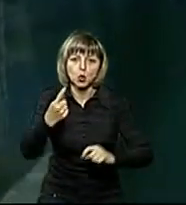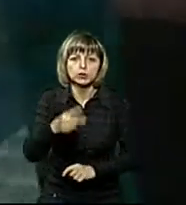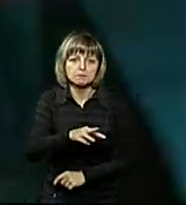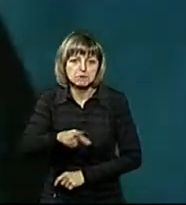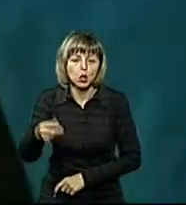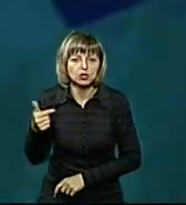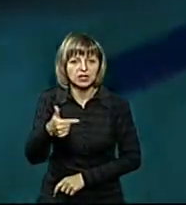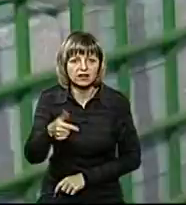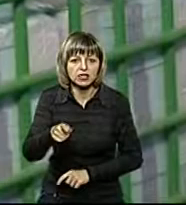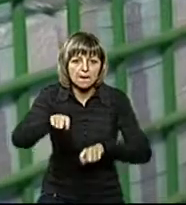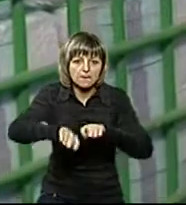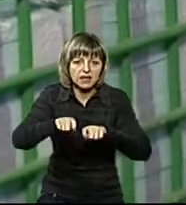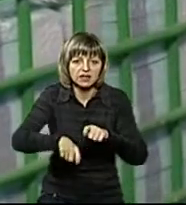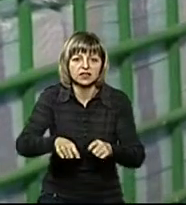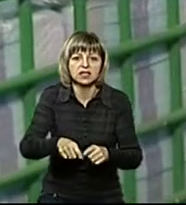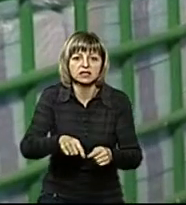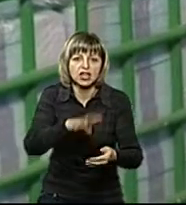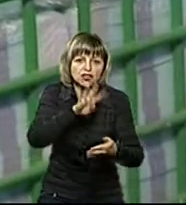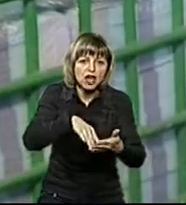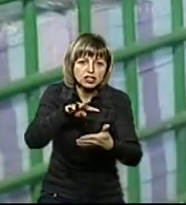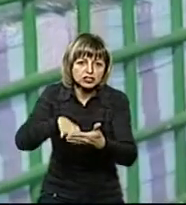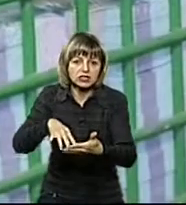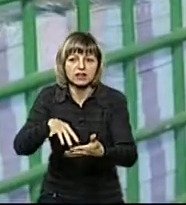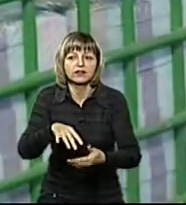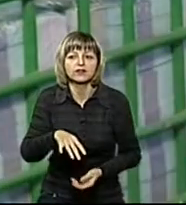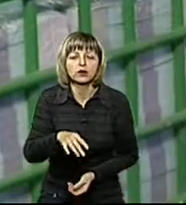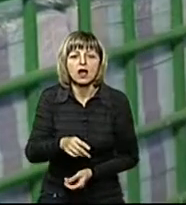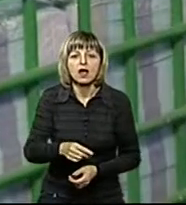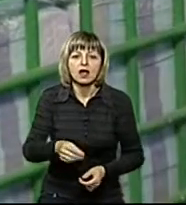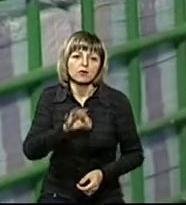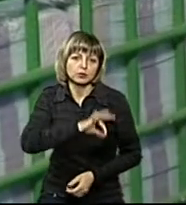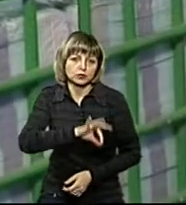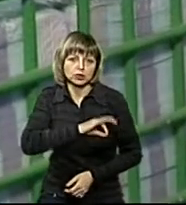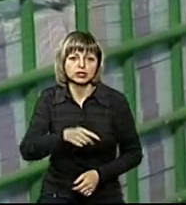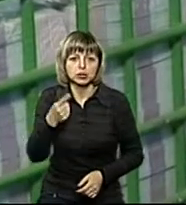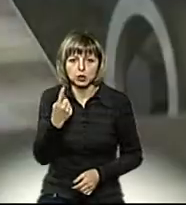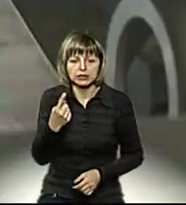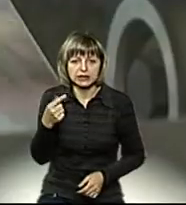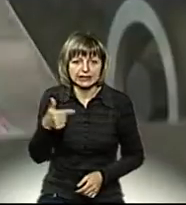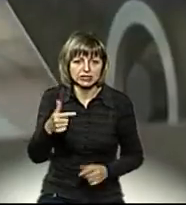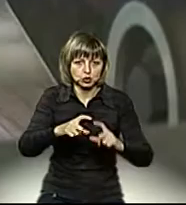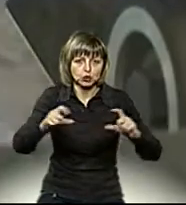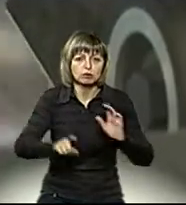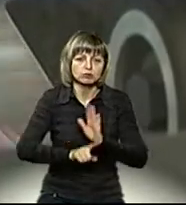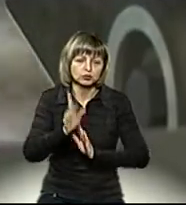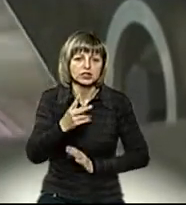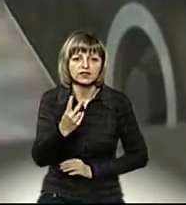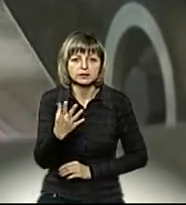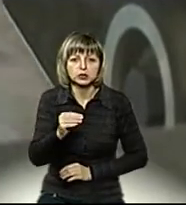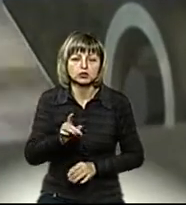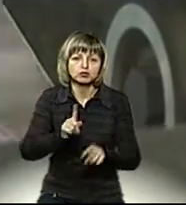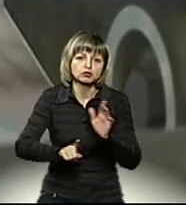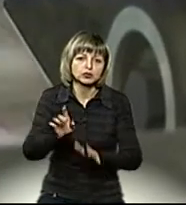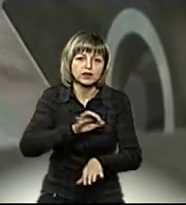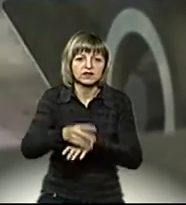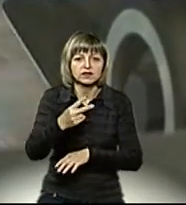мільйон гривень. Їх перевіряють на штрих-коди та етикетки. В обіг тисячу гривень ведуть з 25 жовтня. Спочатку випустять близько